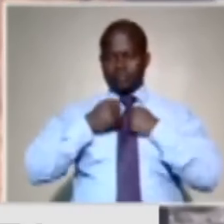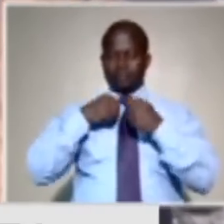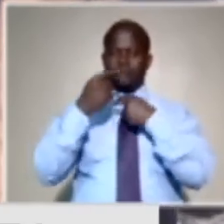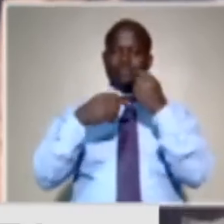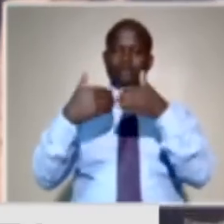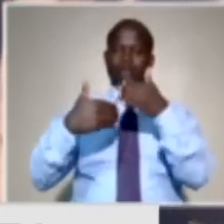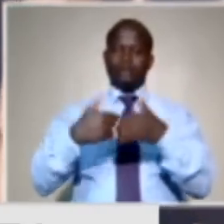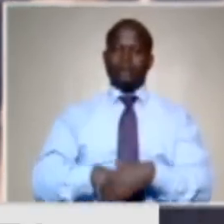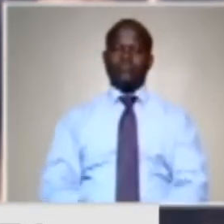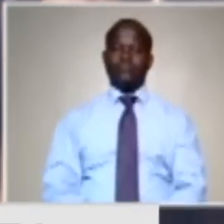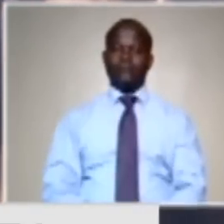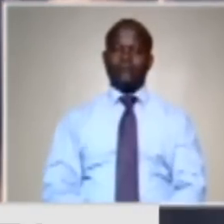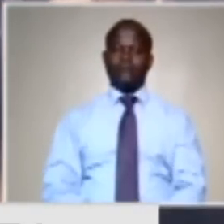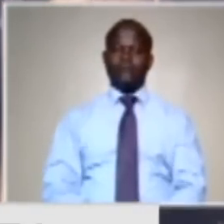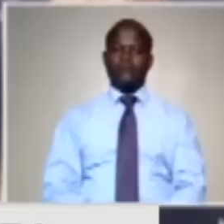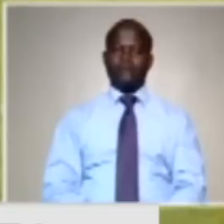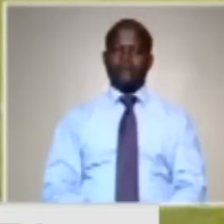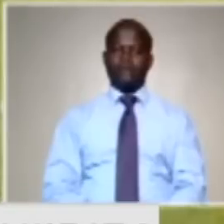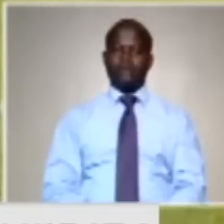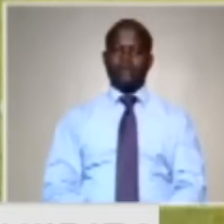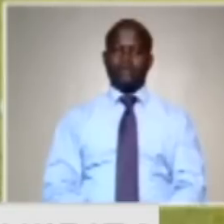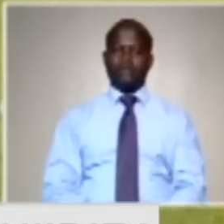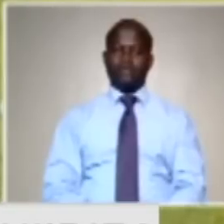kubaba hafi